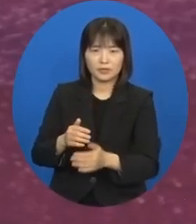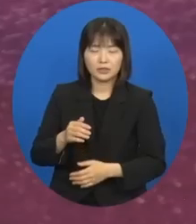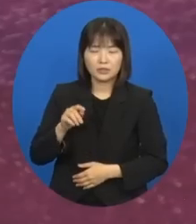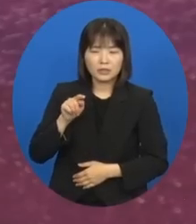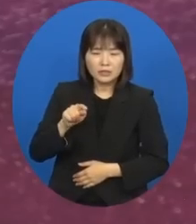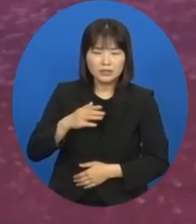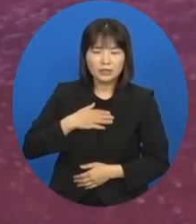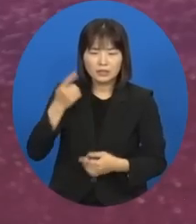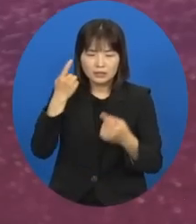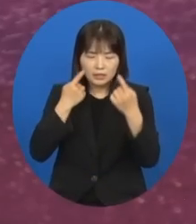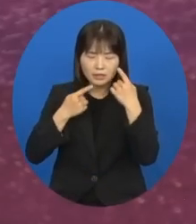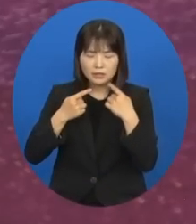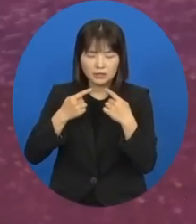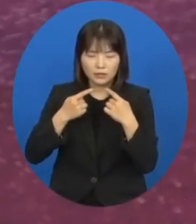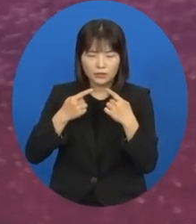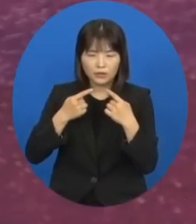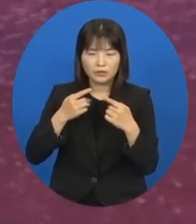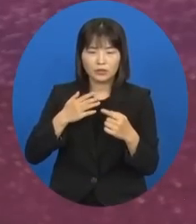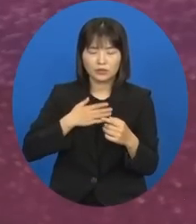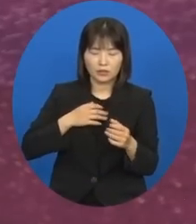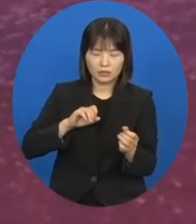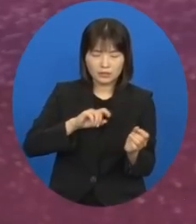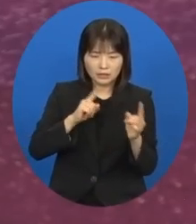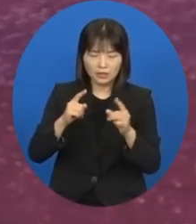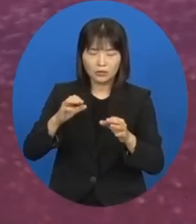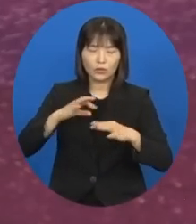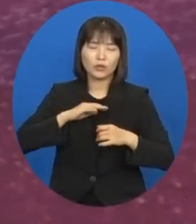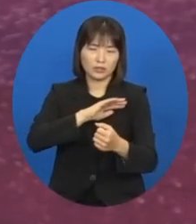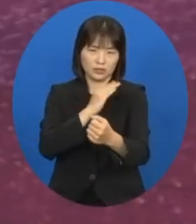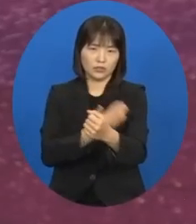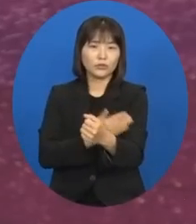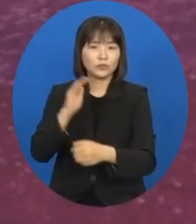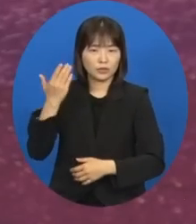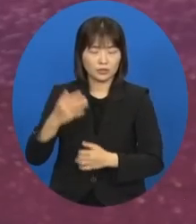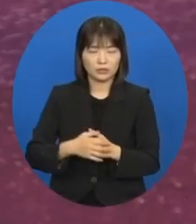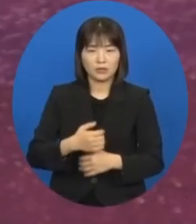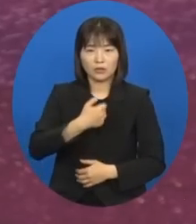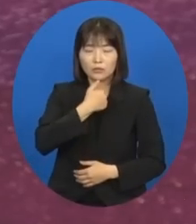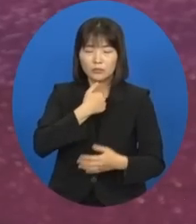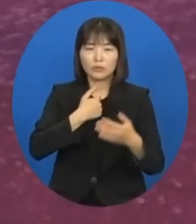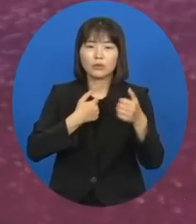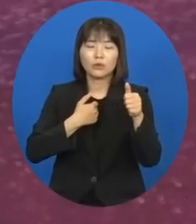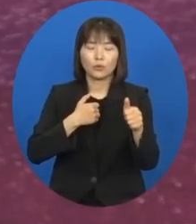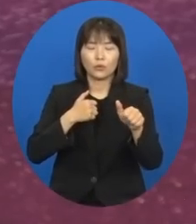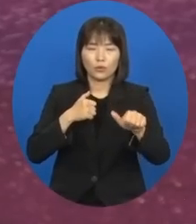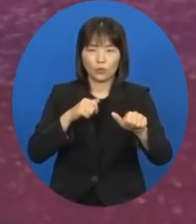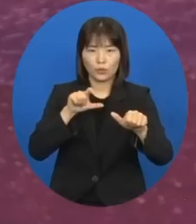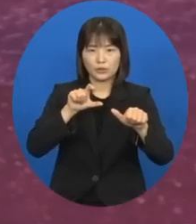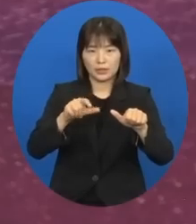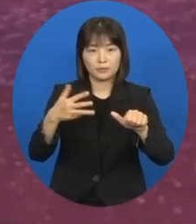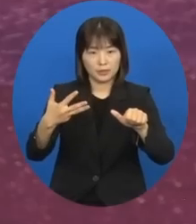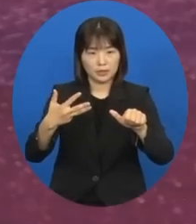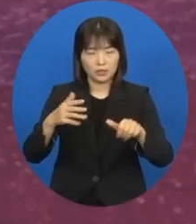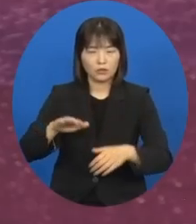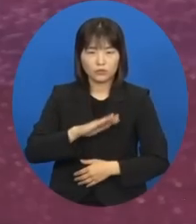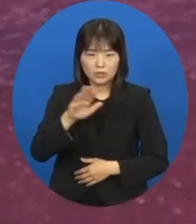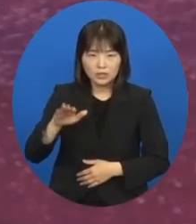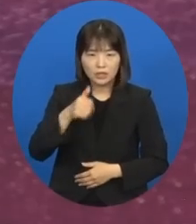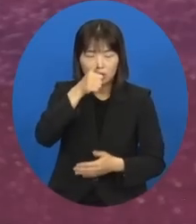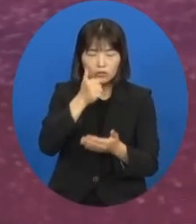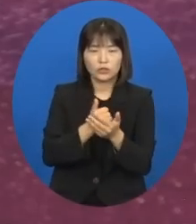상처로부터 저를 살린 참 놀라운 능력이 되었습니다 로마서 5장 8절에 우리가 아직 죄인 되었을